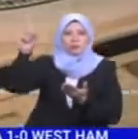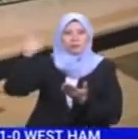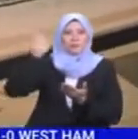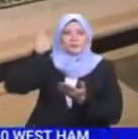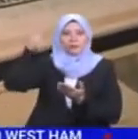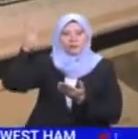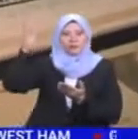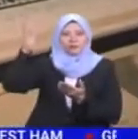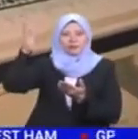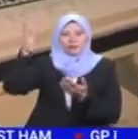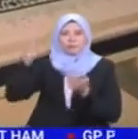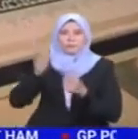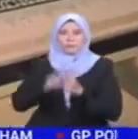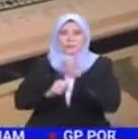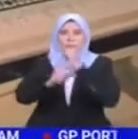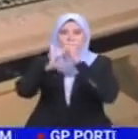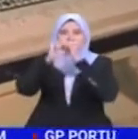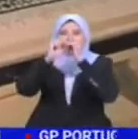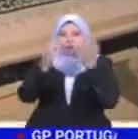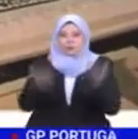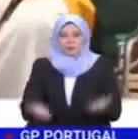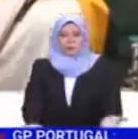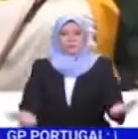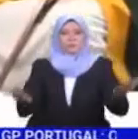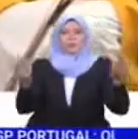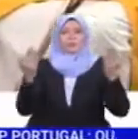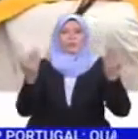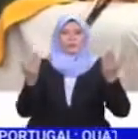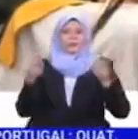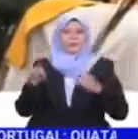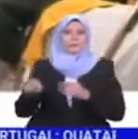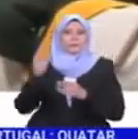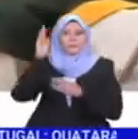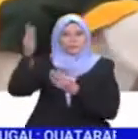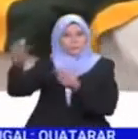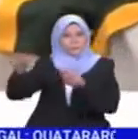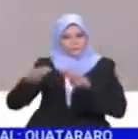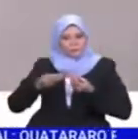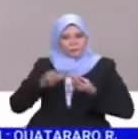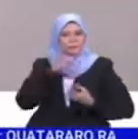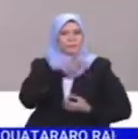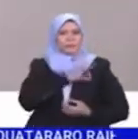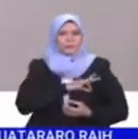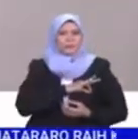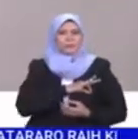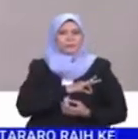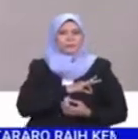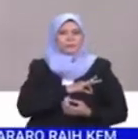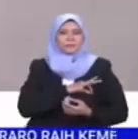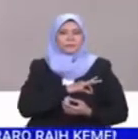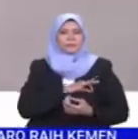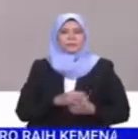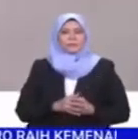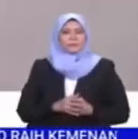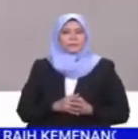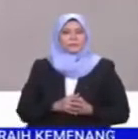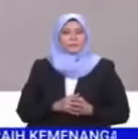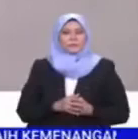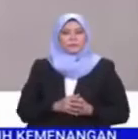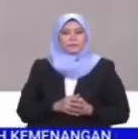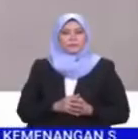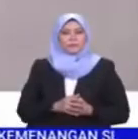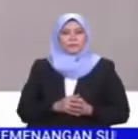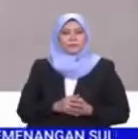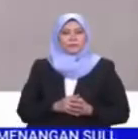nanti pada hari kiamat memberikan pertolongan, memberikan syafaat. Ya, dalam keadaan pada masa